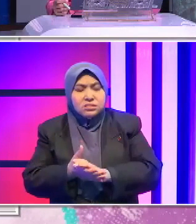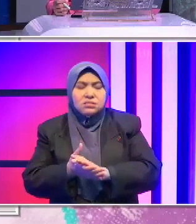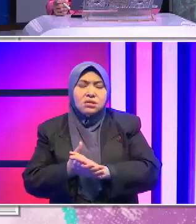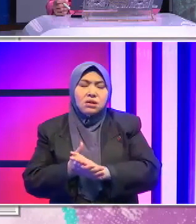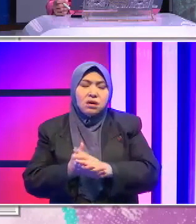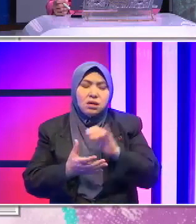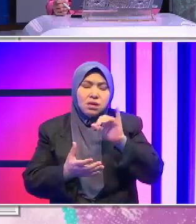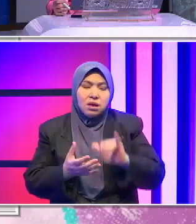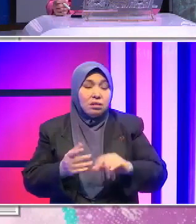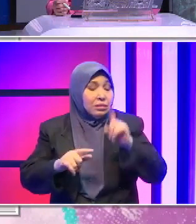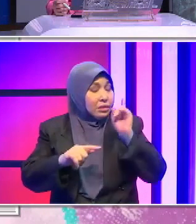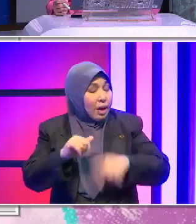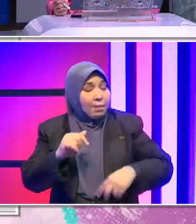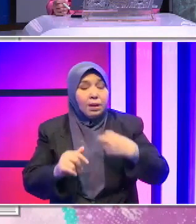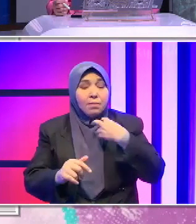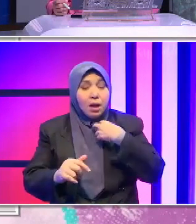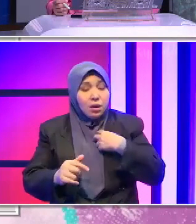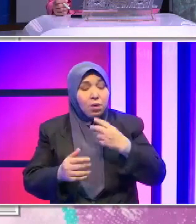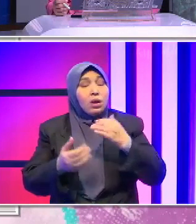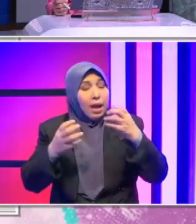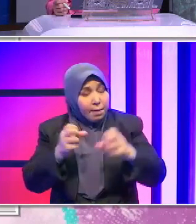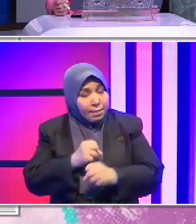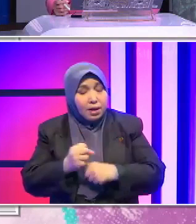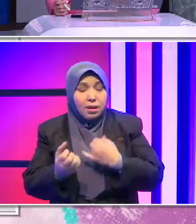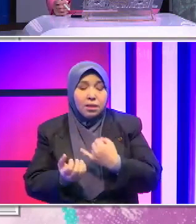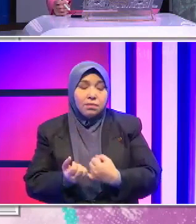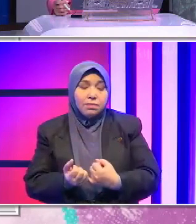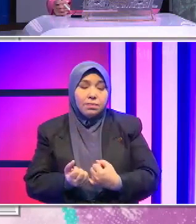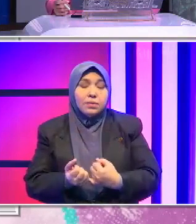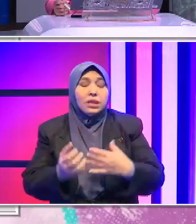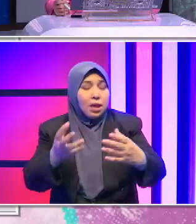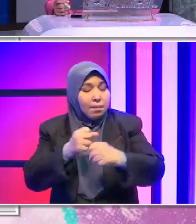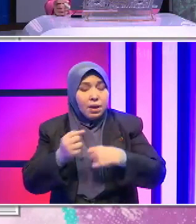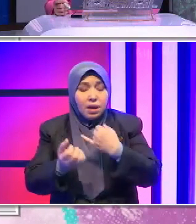وأصلحنا له زوجه